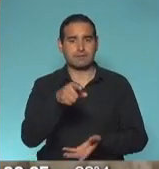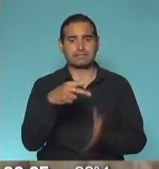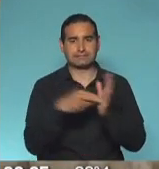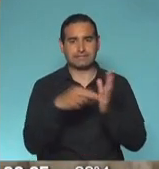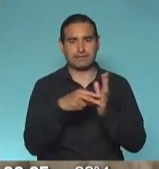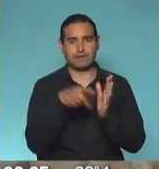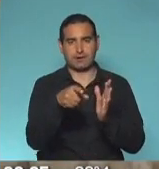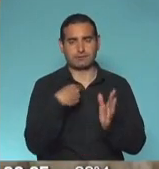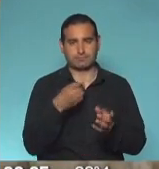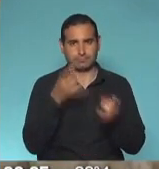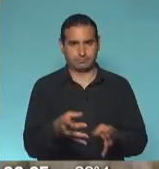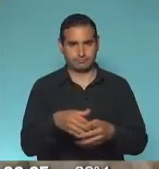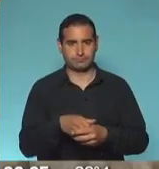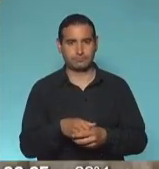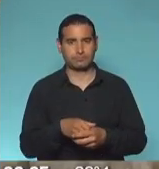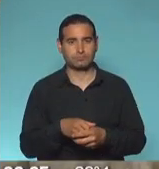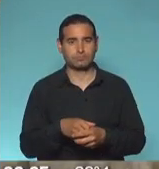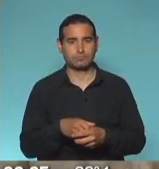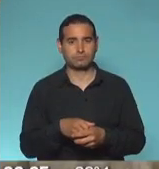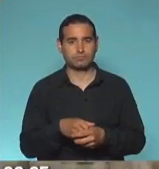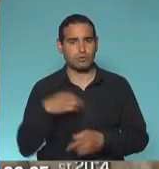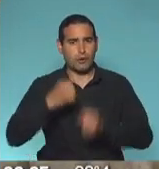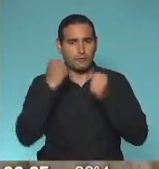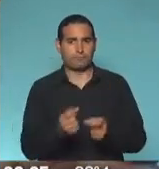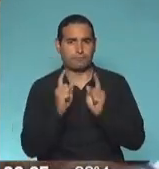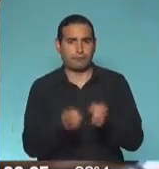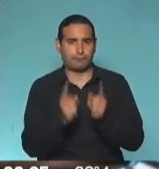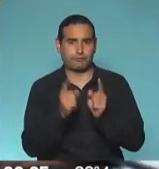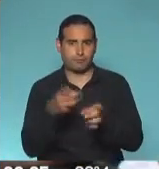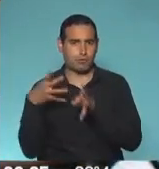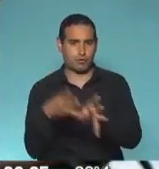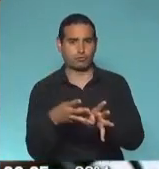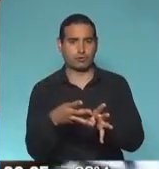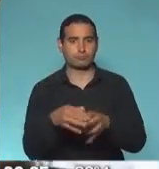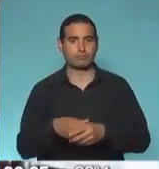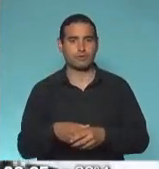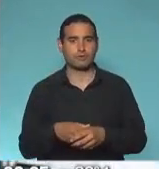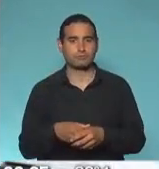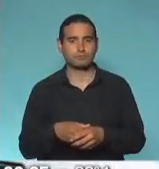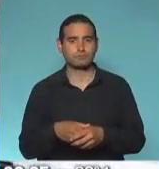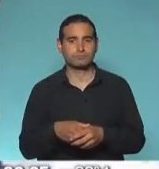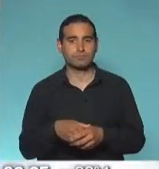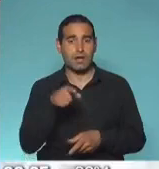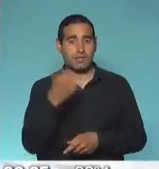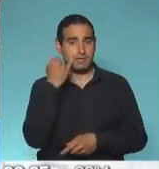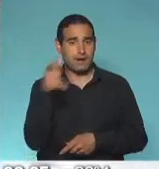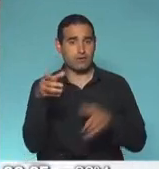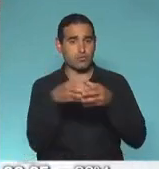durdurmayacağız. Kim ne derse desin durdurmayacağız. Bize sağdan soldan şu anda tehditler